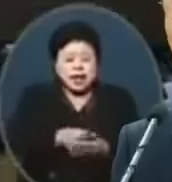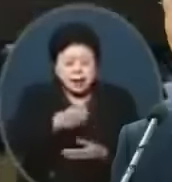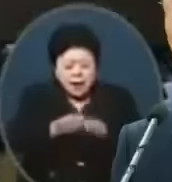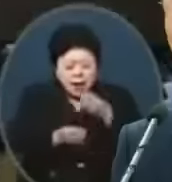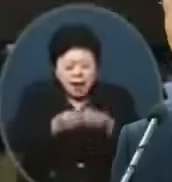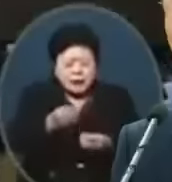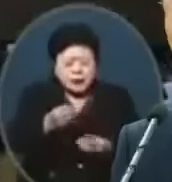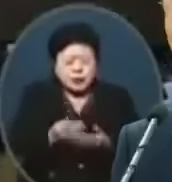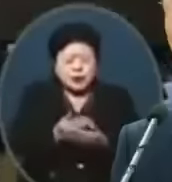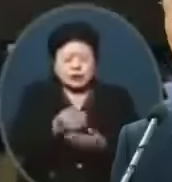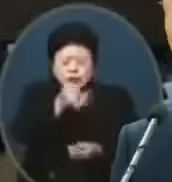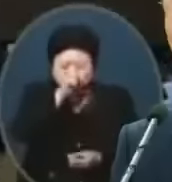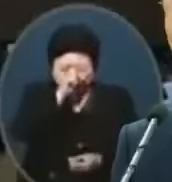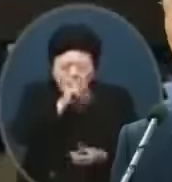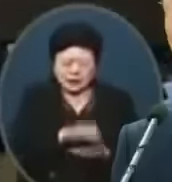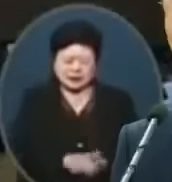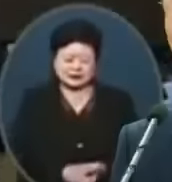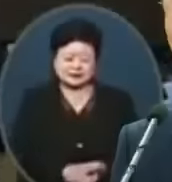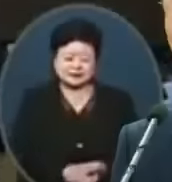참 좋아하시는 것입니다.